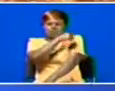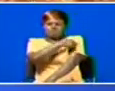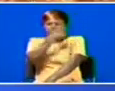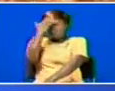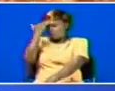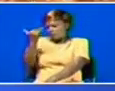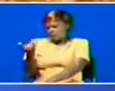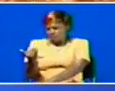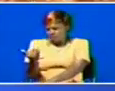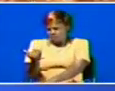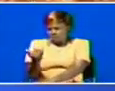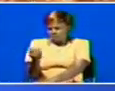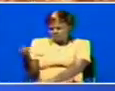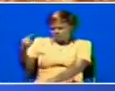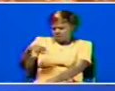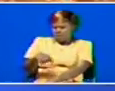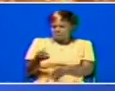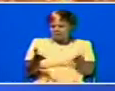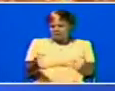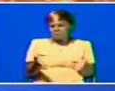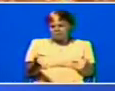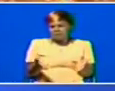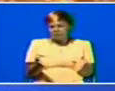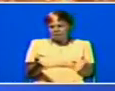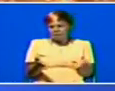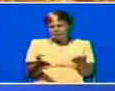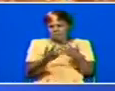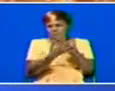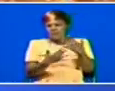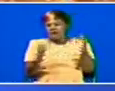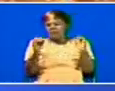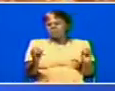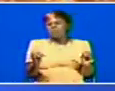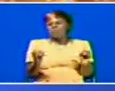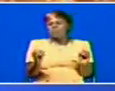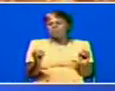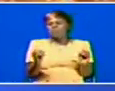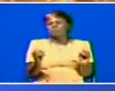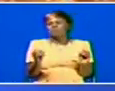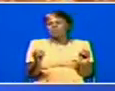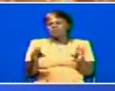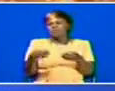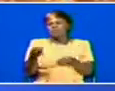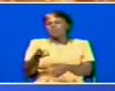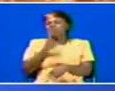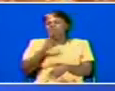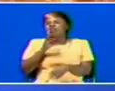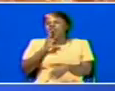sababu mtu akikuja hapa, hata kama damu hakuna, wanaweka maji kwa